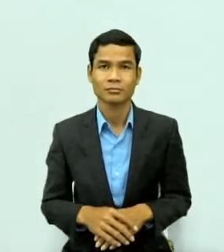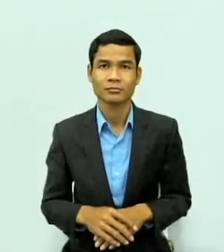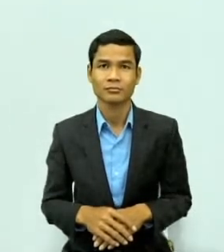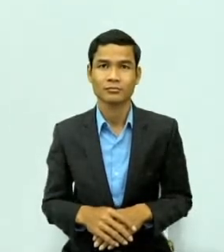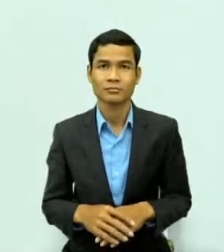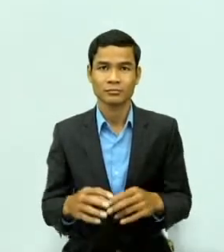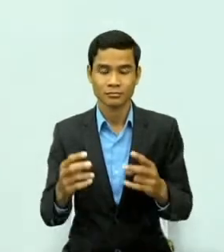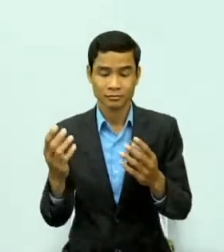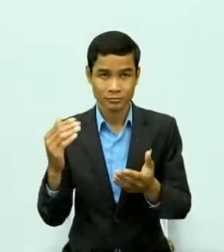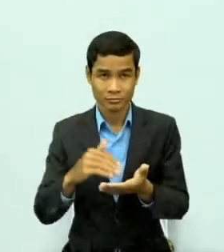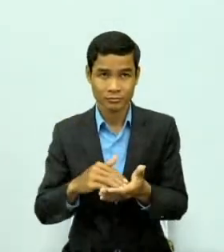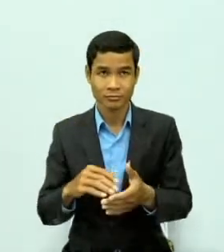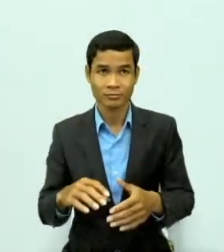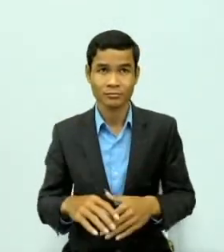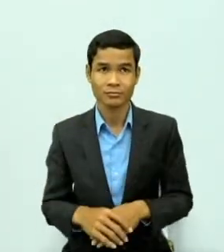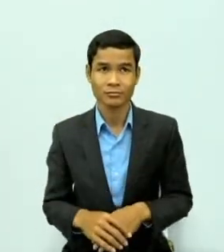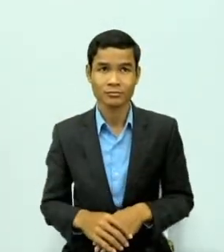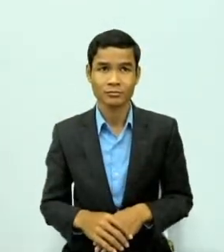ចាម្ដងទៀត